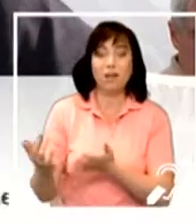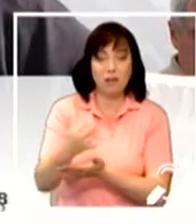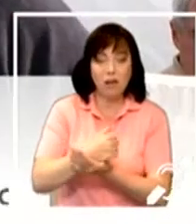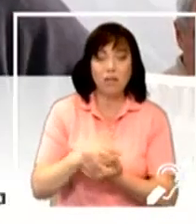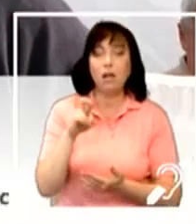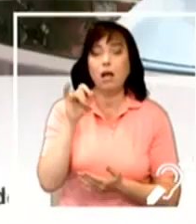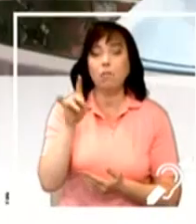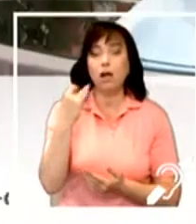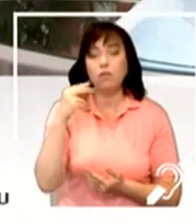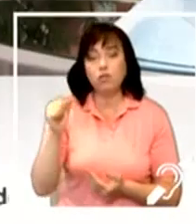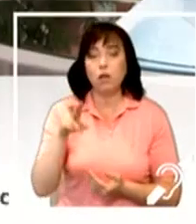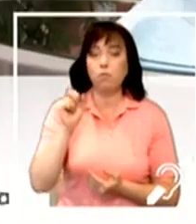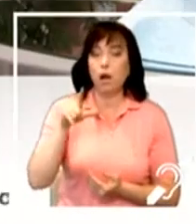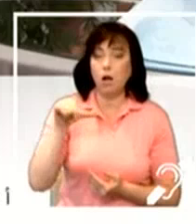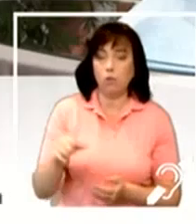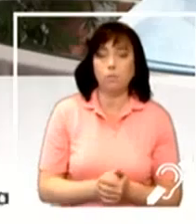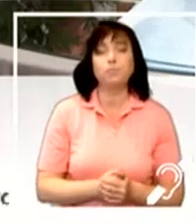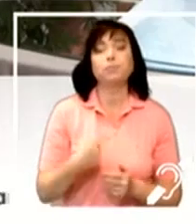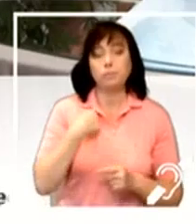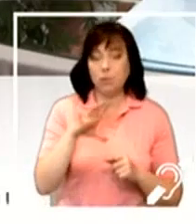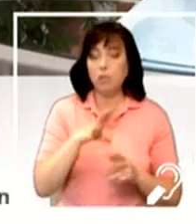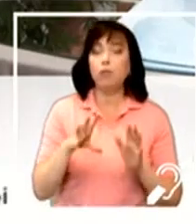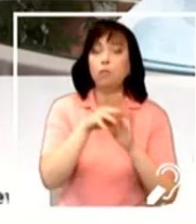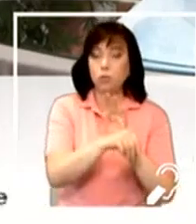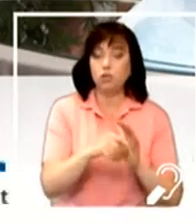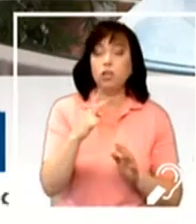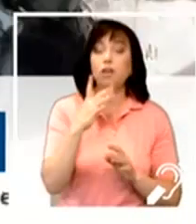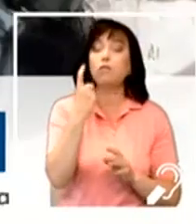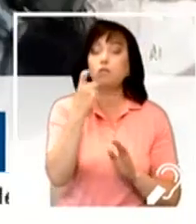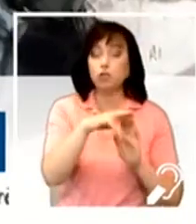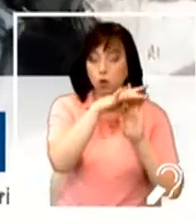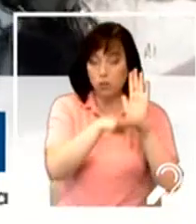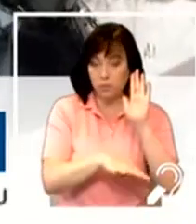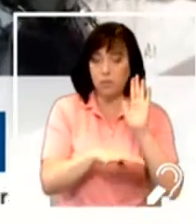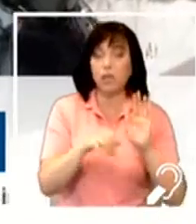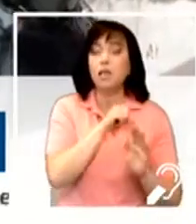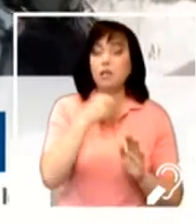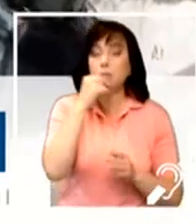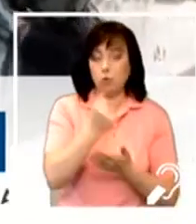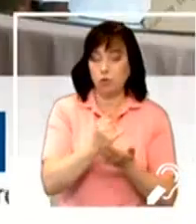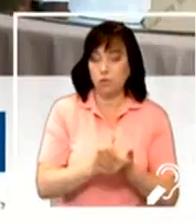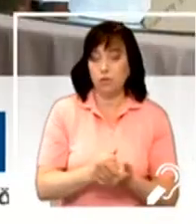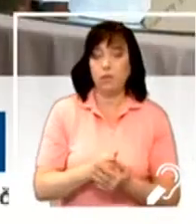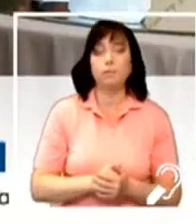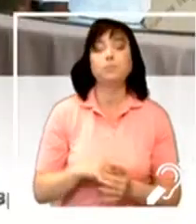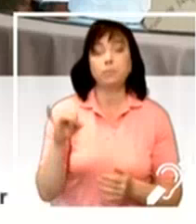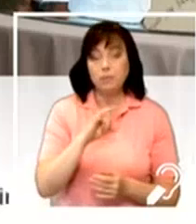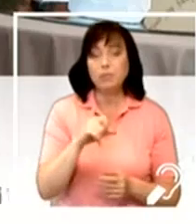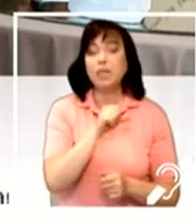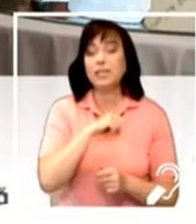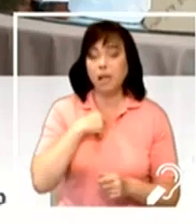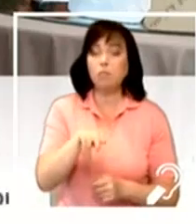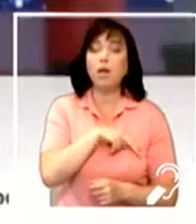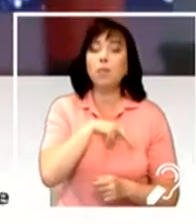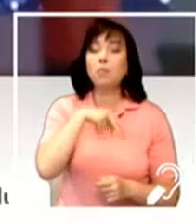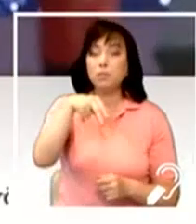Săseni, Bravicea, Bahu. A fost inclus în top 100 cele mai bune vinuri din lume. Am fost desemnați drept cea mai premiată vinărie din